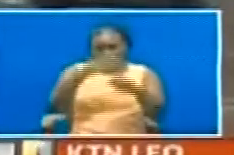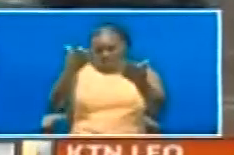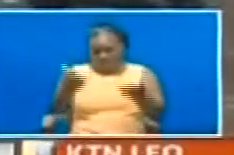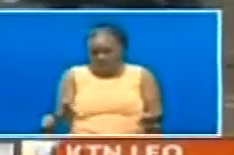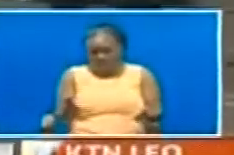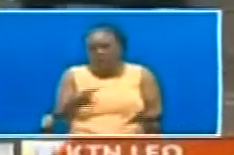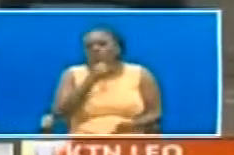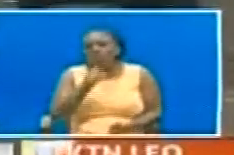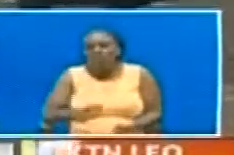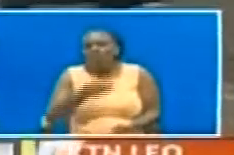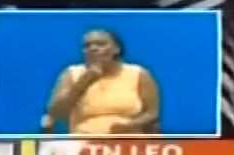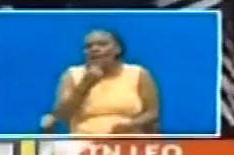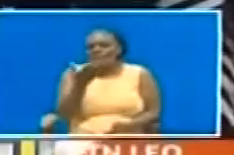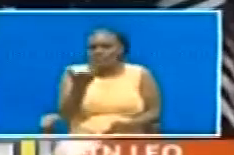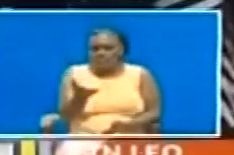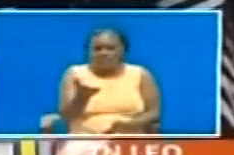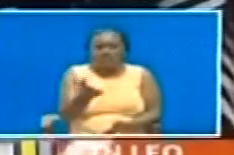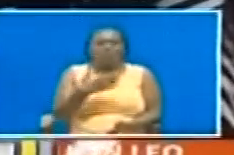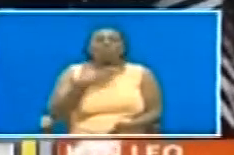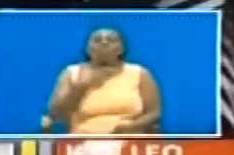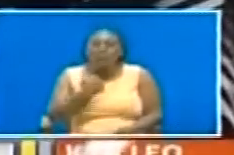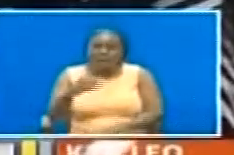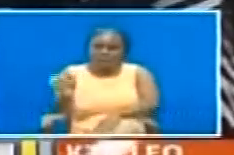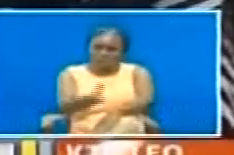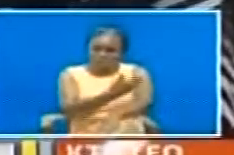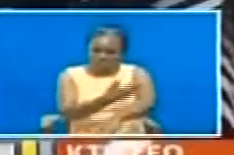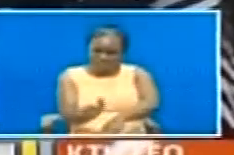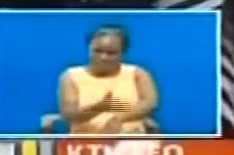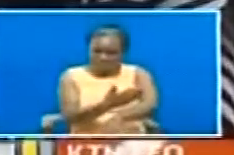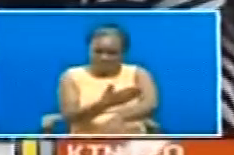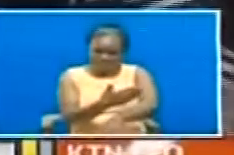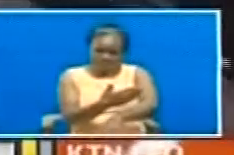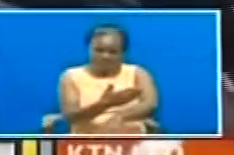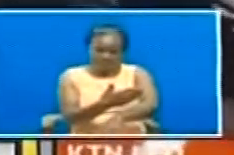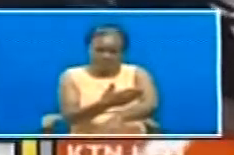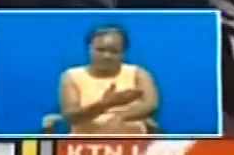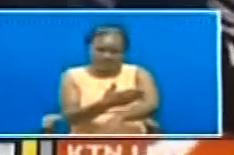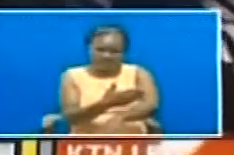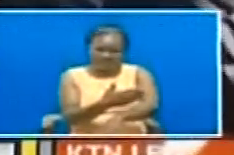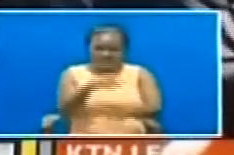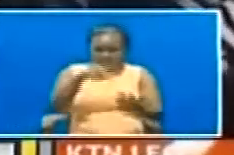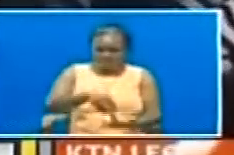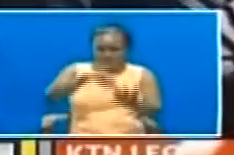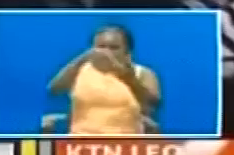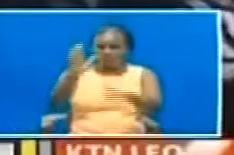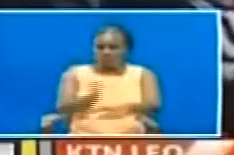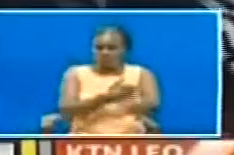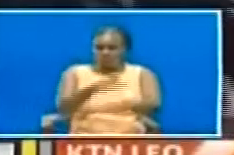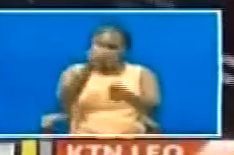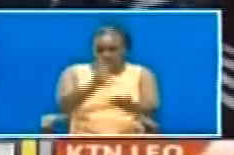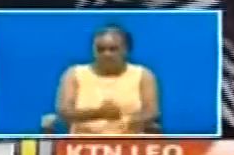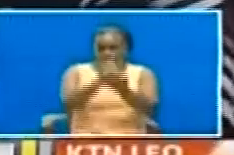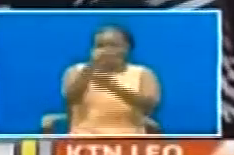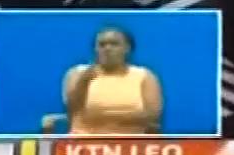Nasaha ya mzee Ondego ni kuwa ukitaka kuimba na hasa nyimbo ambazo za kuweza